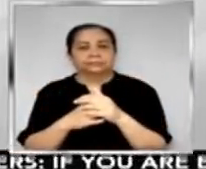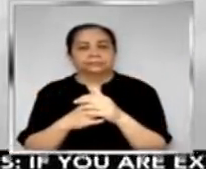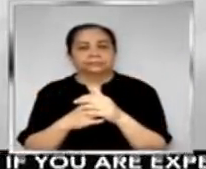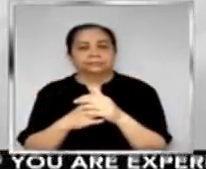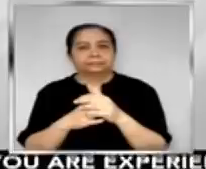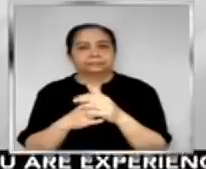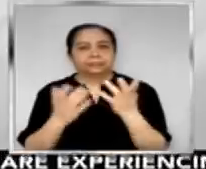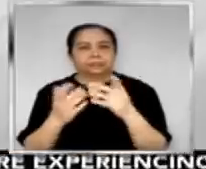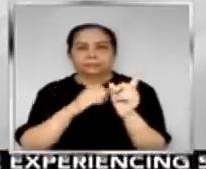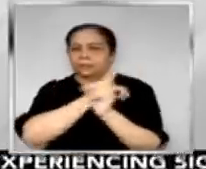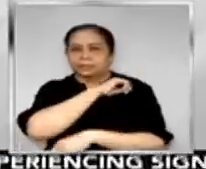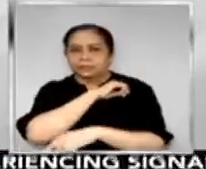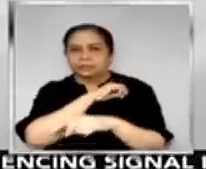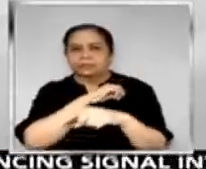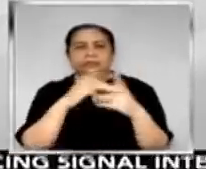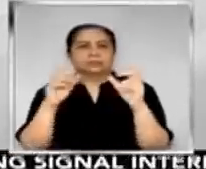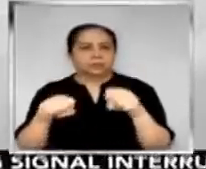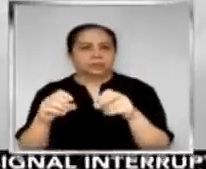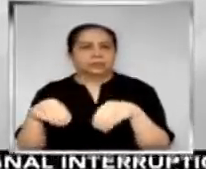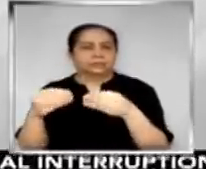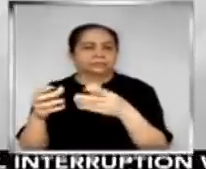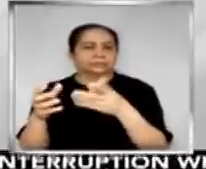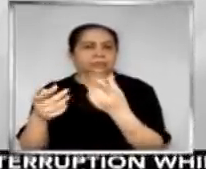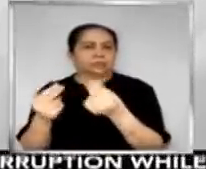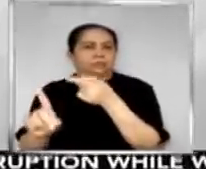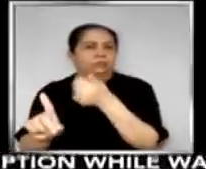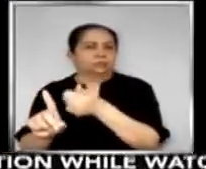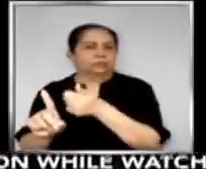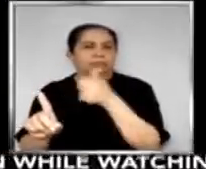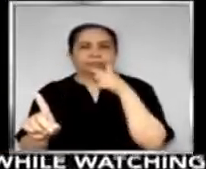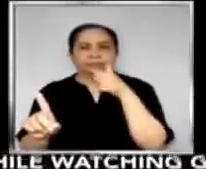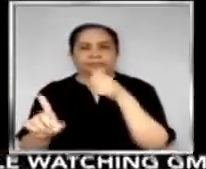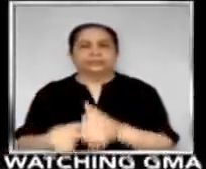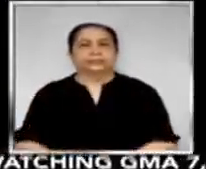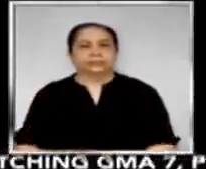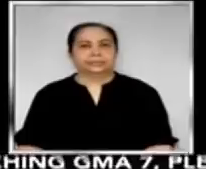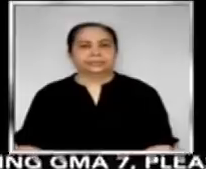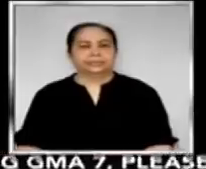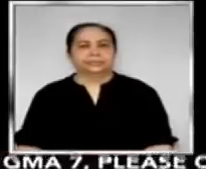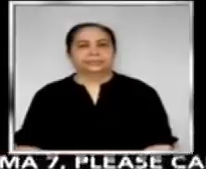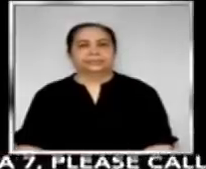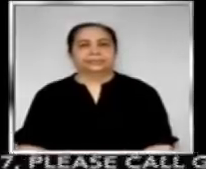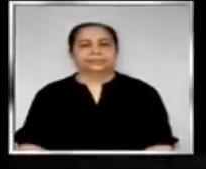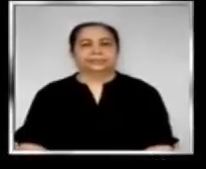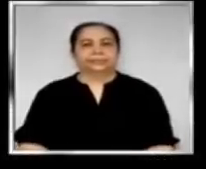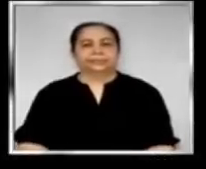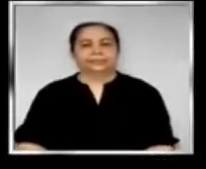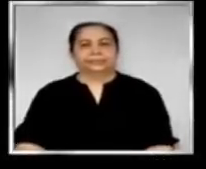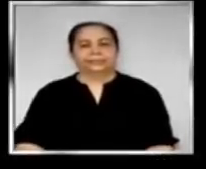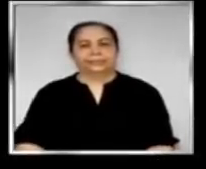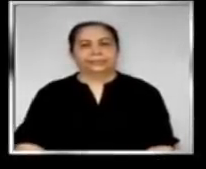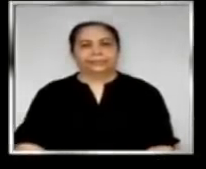penalties o fines na po pwedeng i-impose dun sa ginawa ng babae ngayon. Reed Reyes, Nakatutok, 24 Oras.